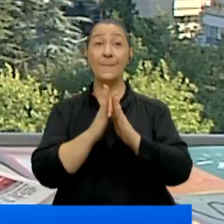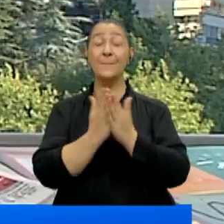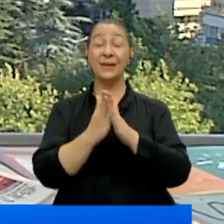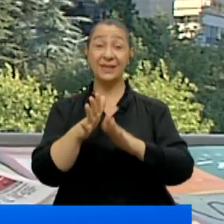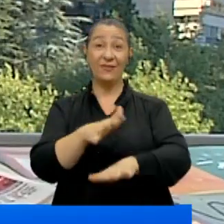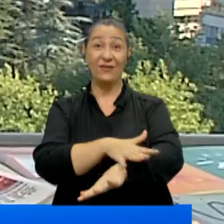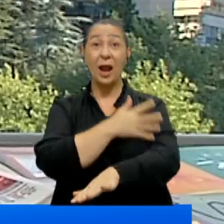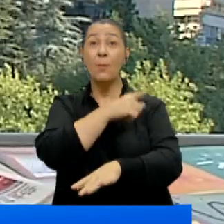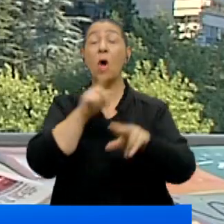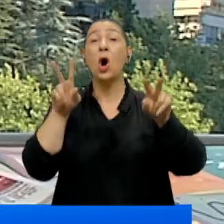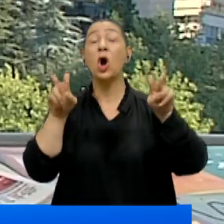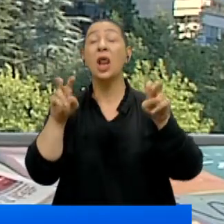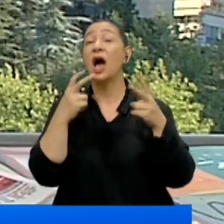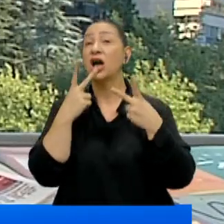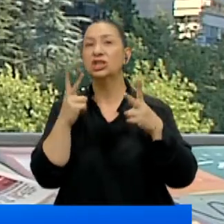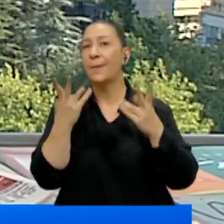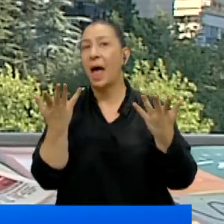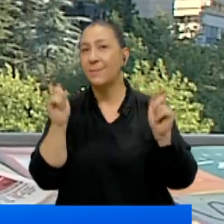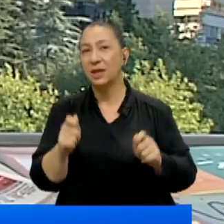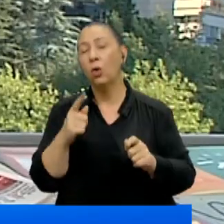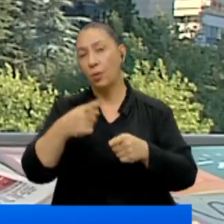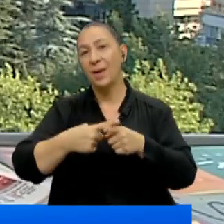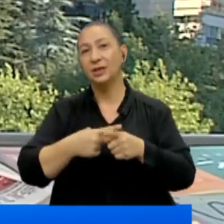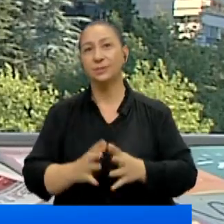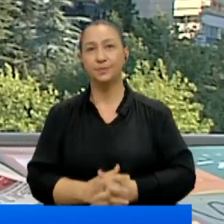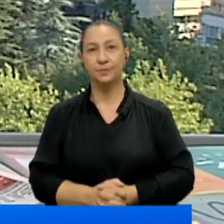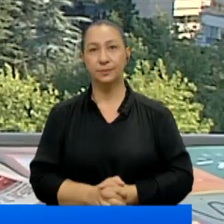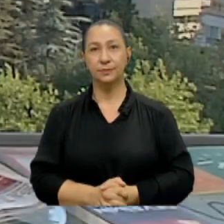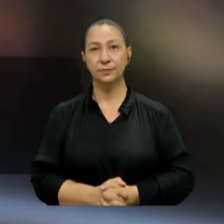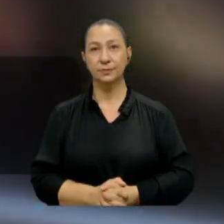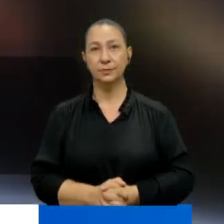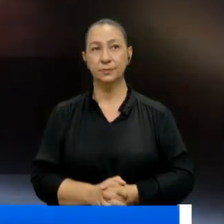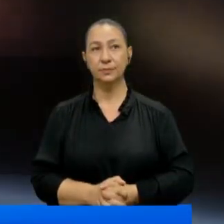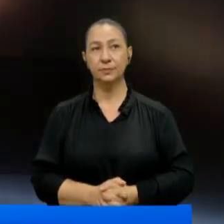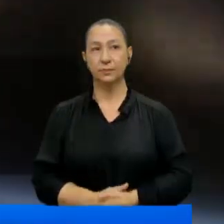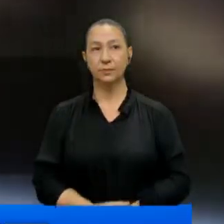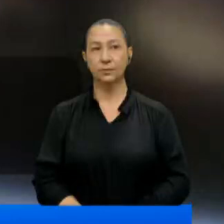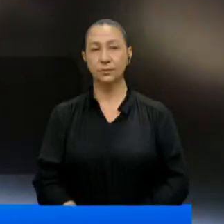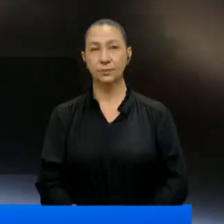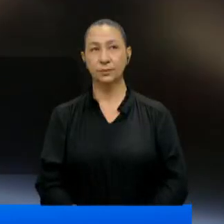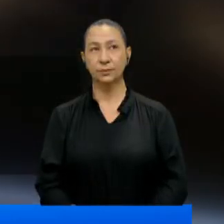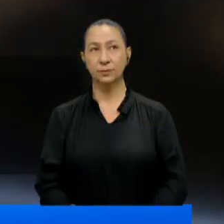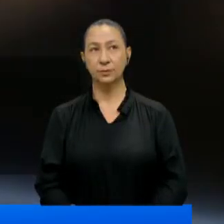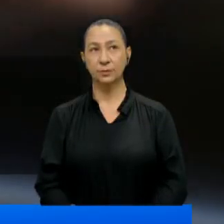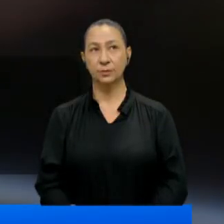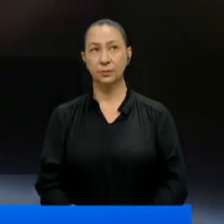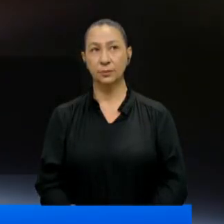Mersin Valiliği bu konuya dair nasıl bir açıklama yaptı onu paylaşayım. Allah korusun bir saldırı olabilir. Uzaklaş bak içeri çemkiliyorsun ya,